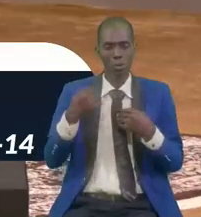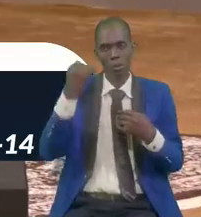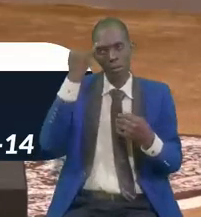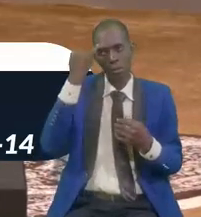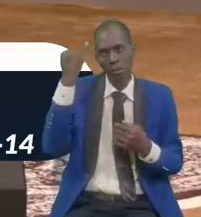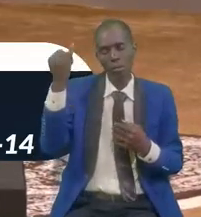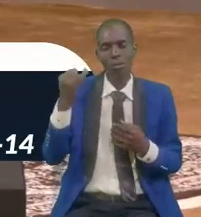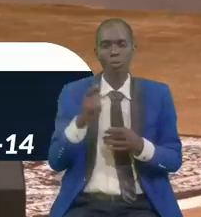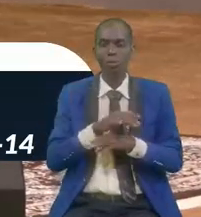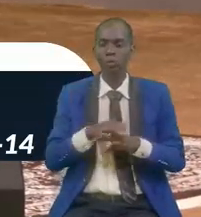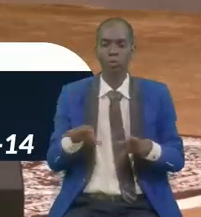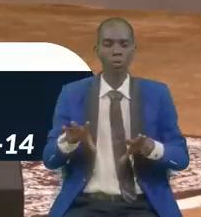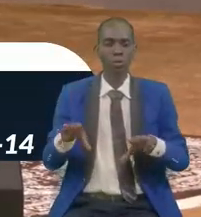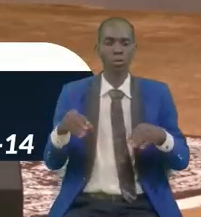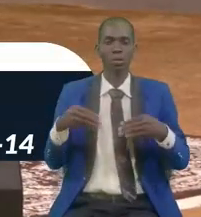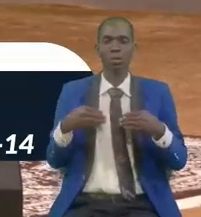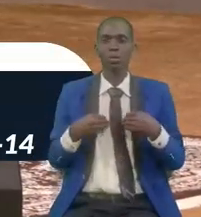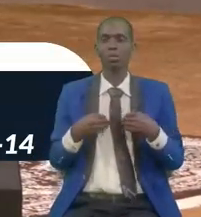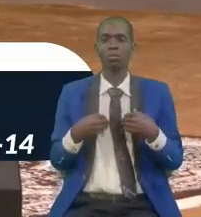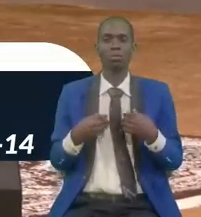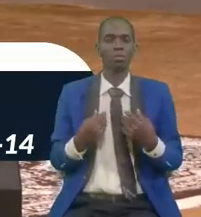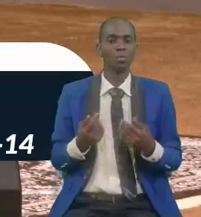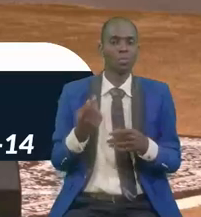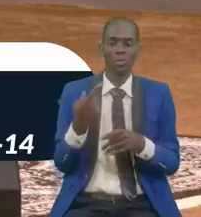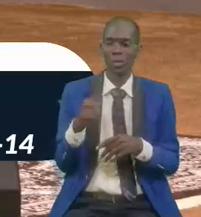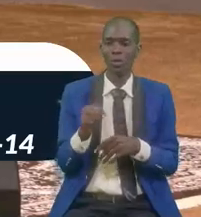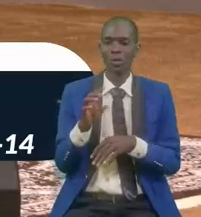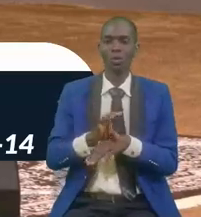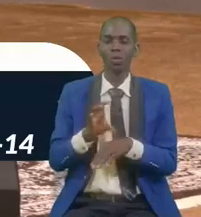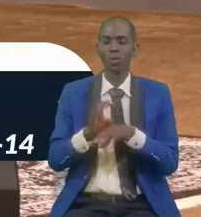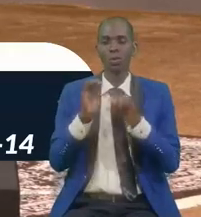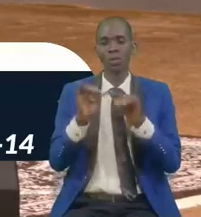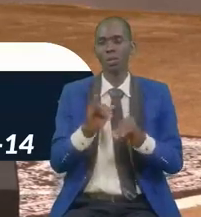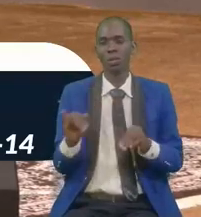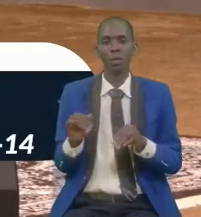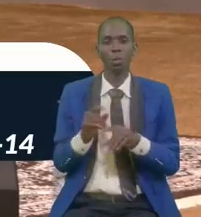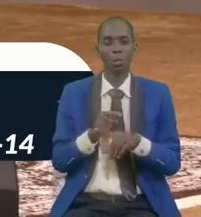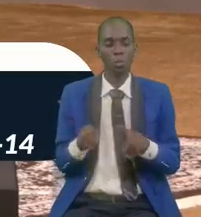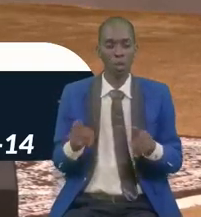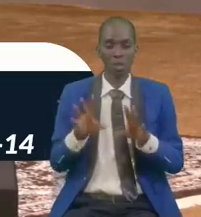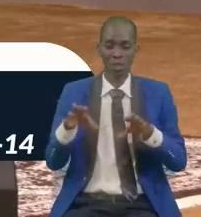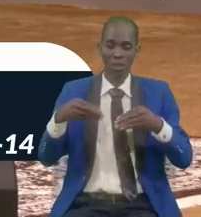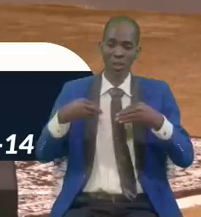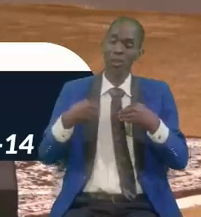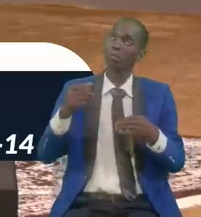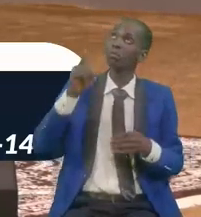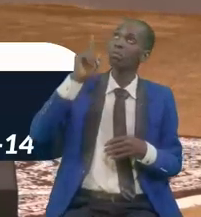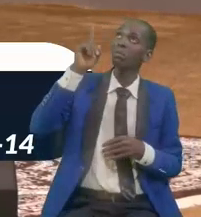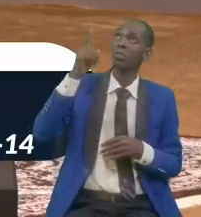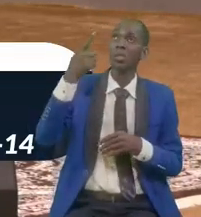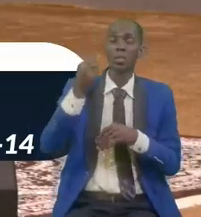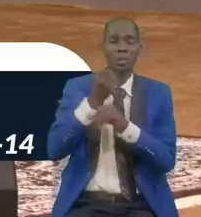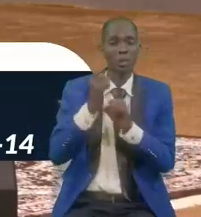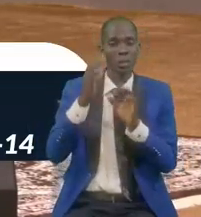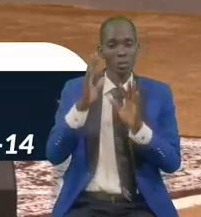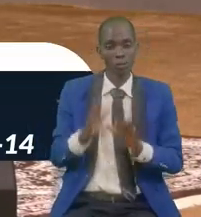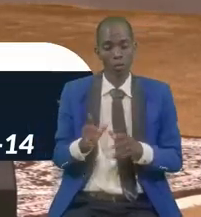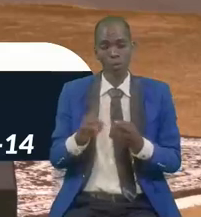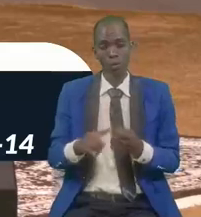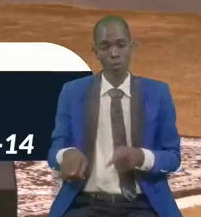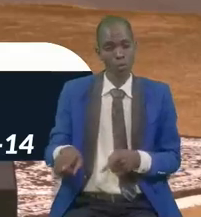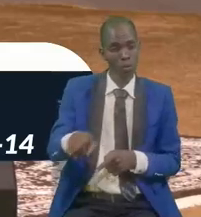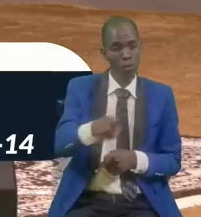idéologie, ils n'ont pas reçu une doctrine, ils l'ont reçu, lui le Sauveur, mais à tous